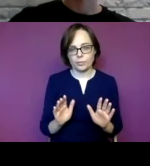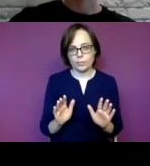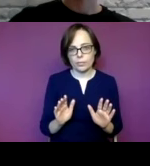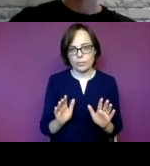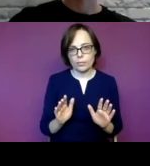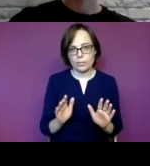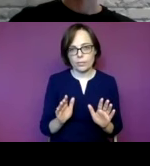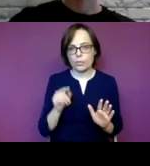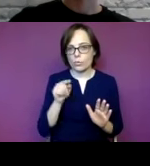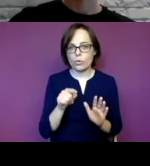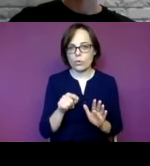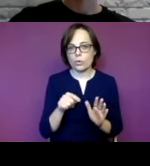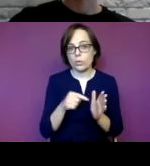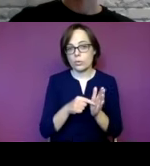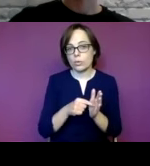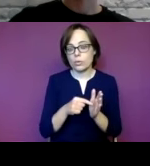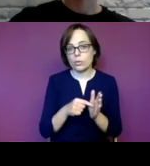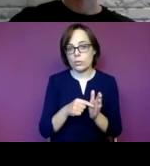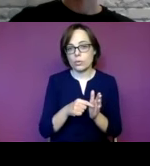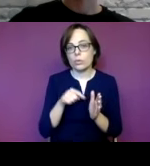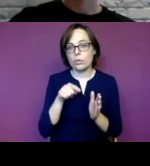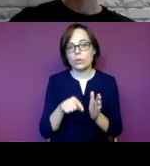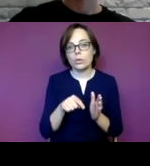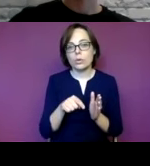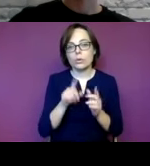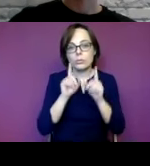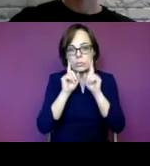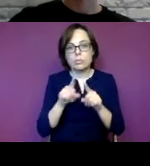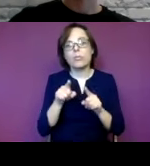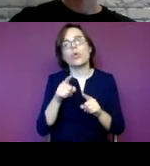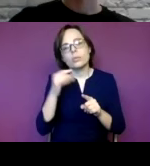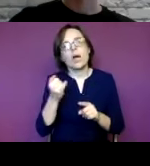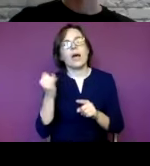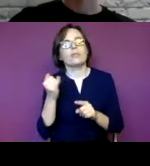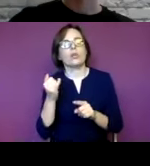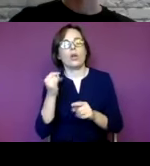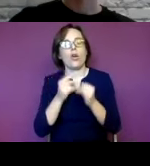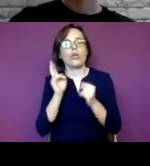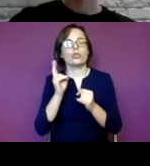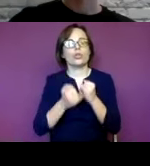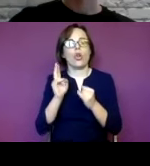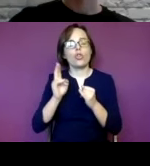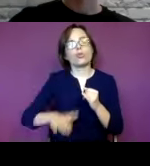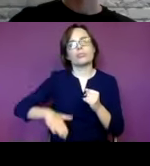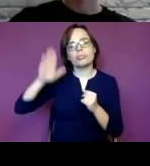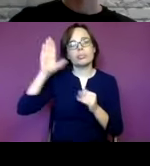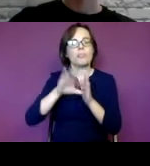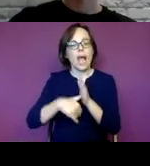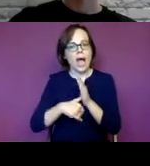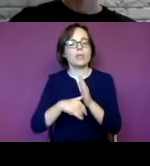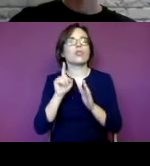doświadczenie tak zwanego drugiego domu, takiego domu na wsi, działki, daczy, różnie jest to nazywane.